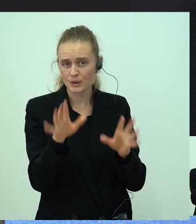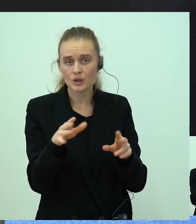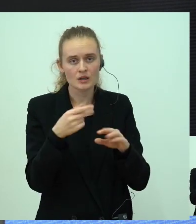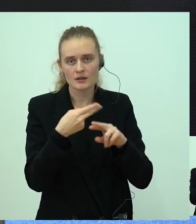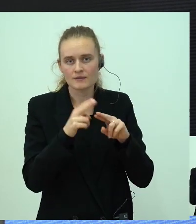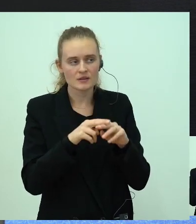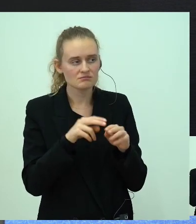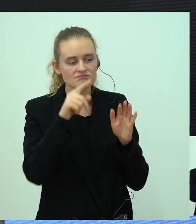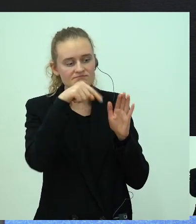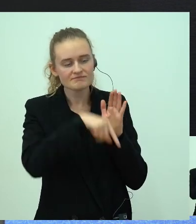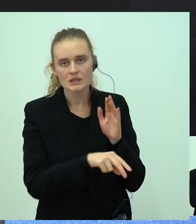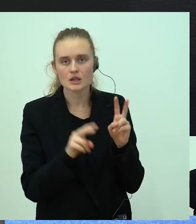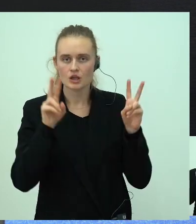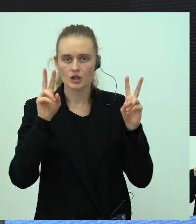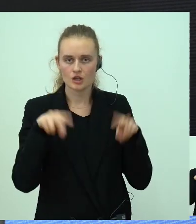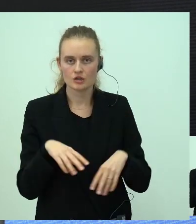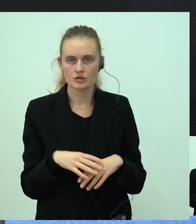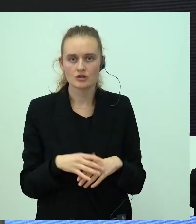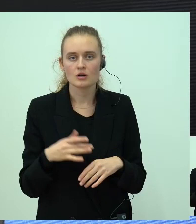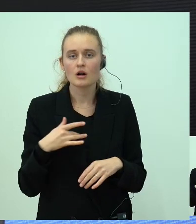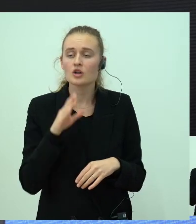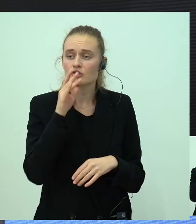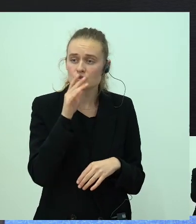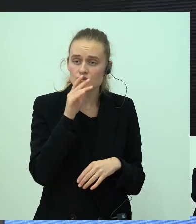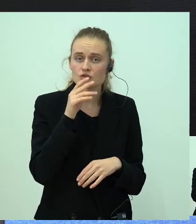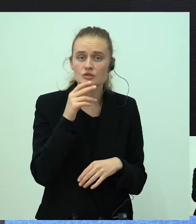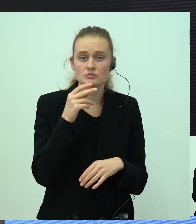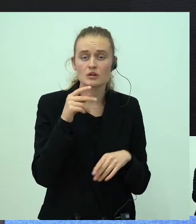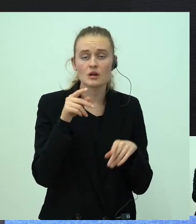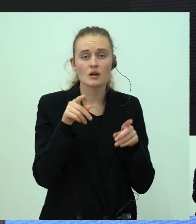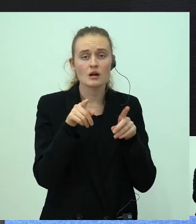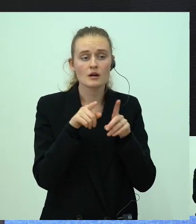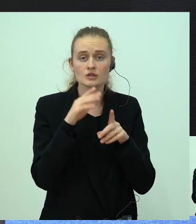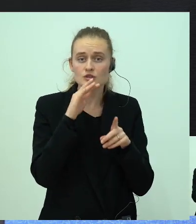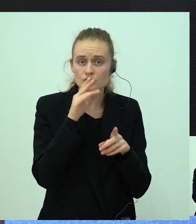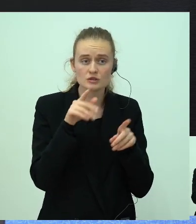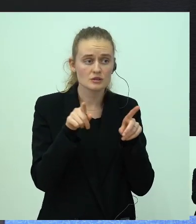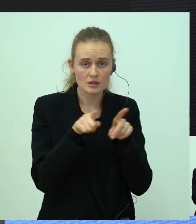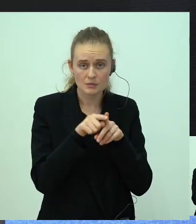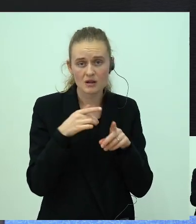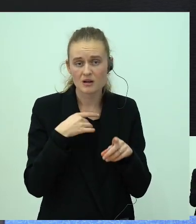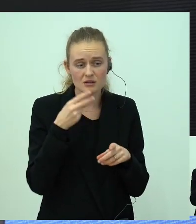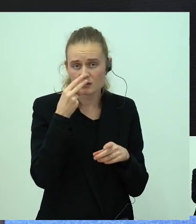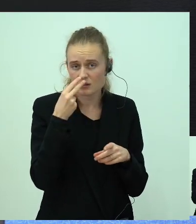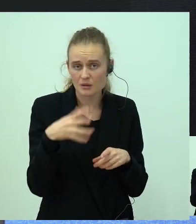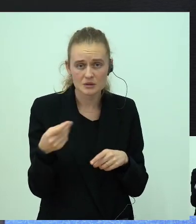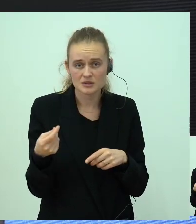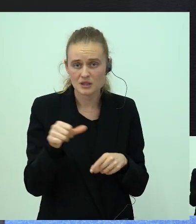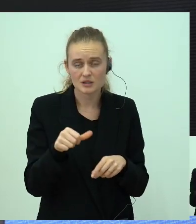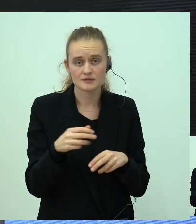žydus jie yra matę daugelį miestų, nėra matę ir žydų, nes nėra